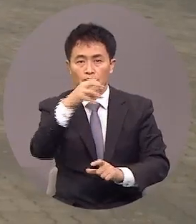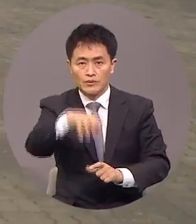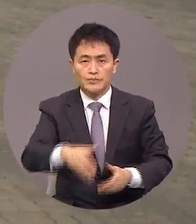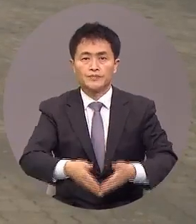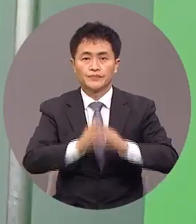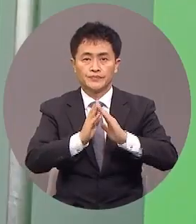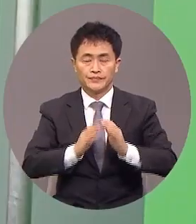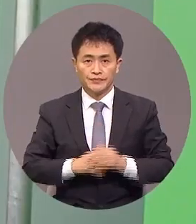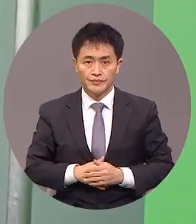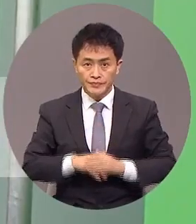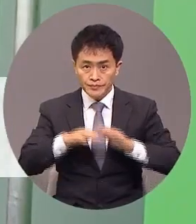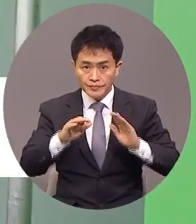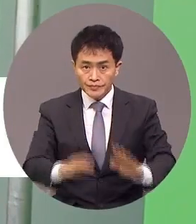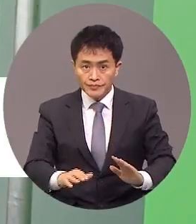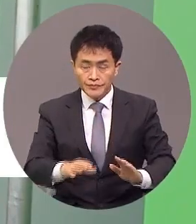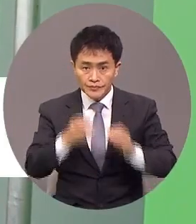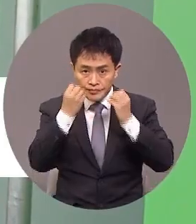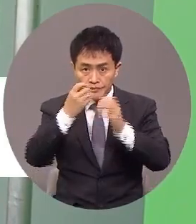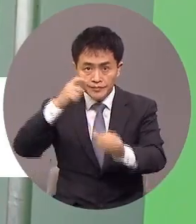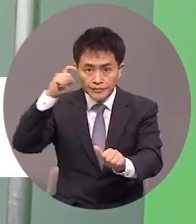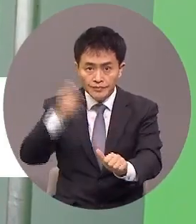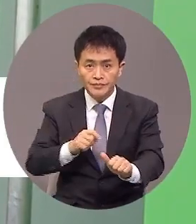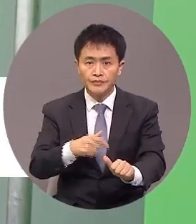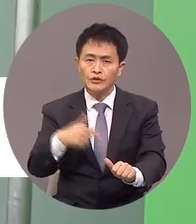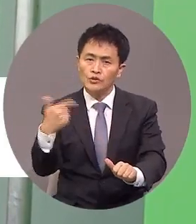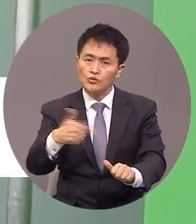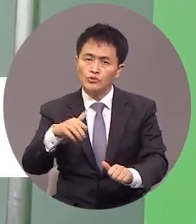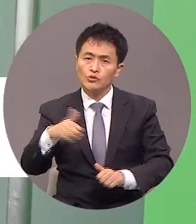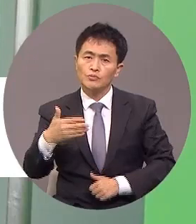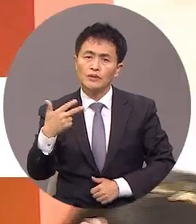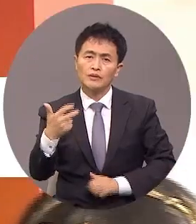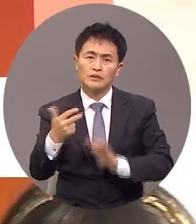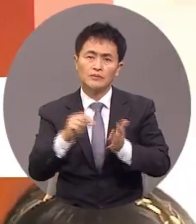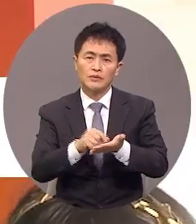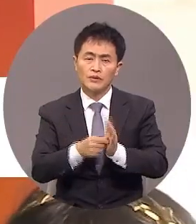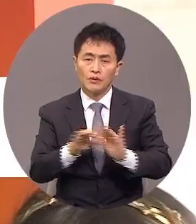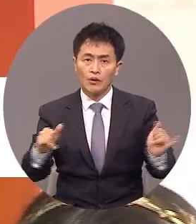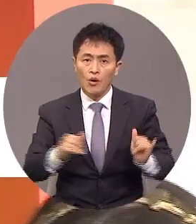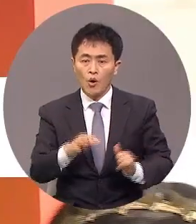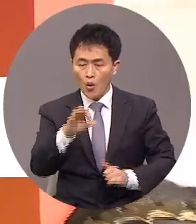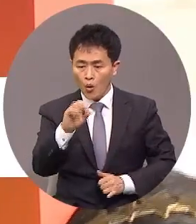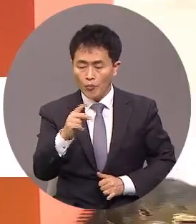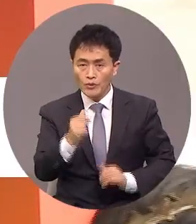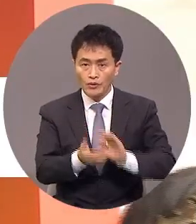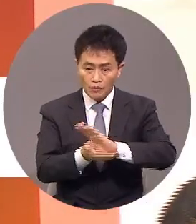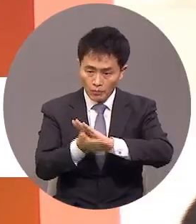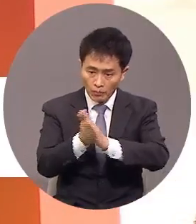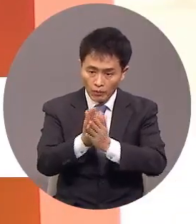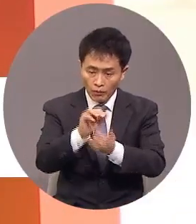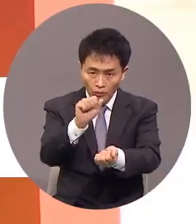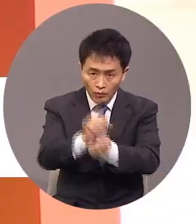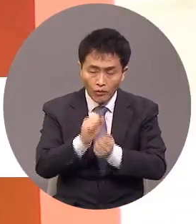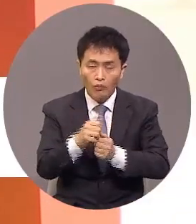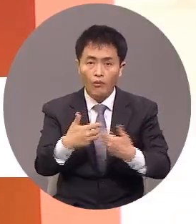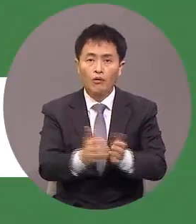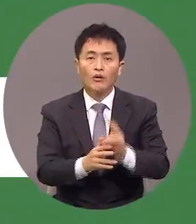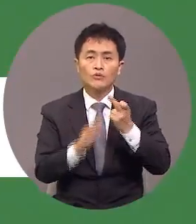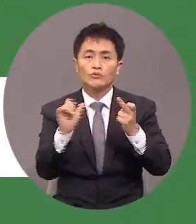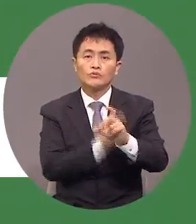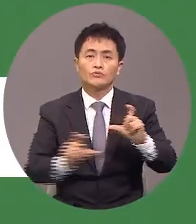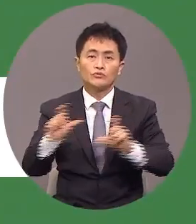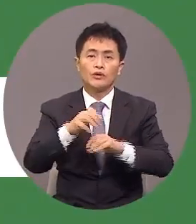겁니다. 오늘 신규 확진자는 6,977명, 오미크론 변이 감염자는 12명이 추가